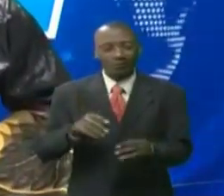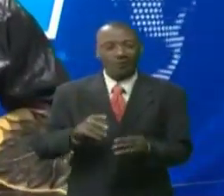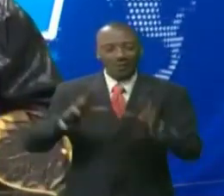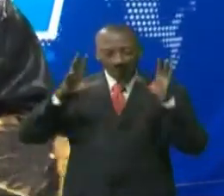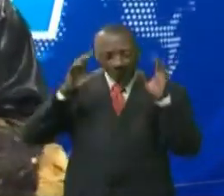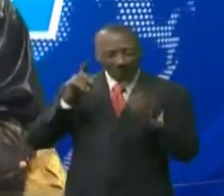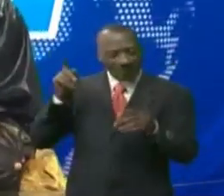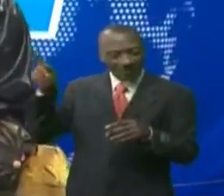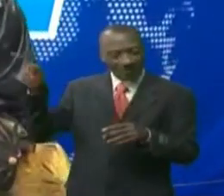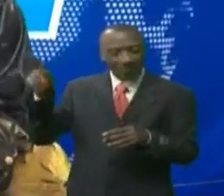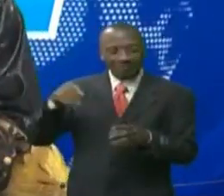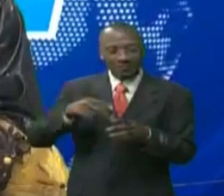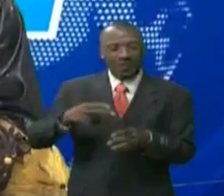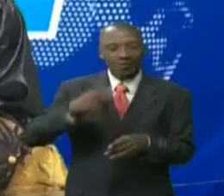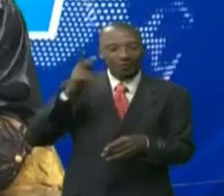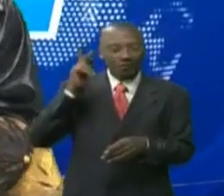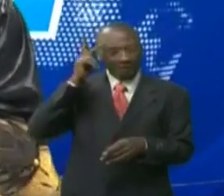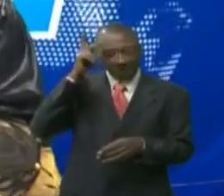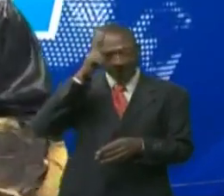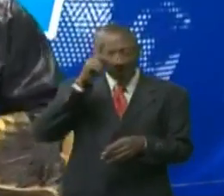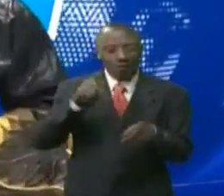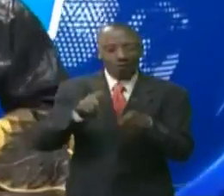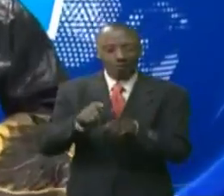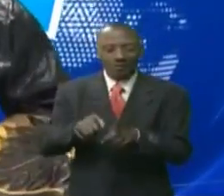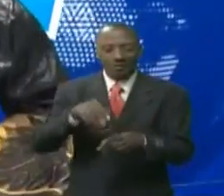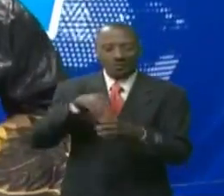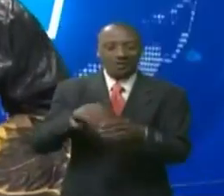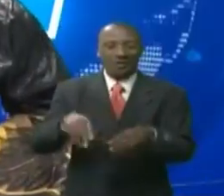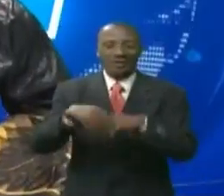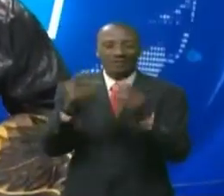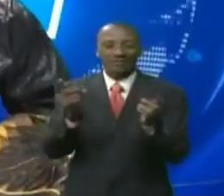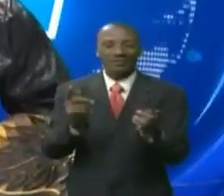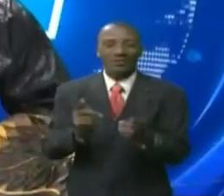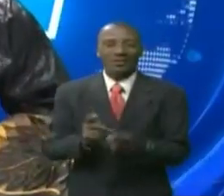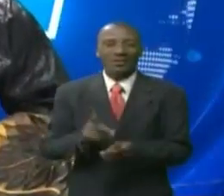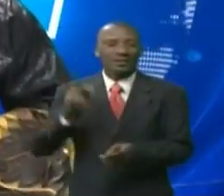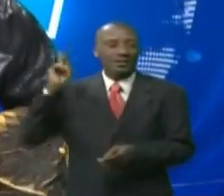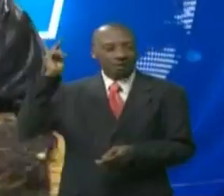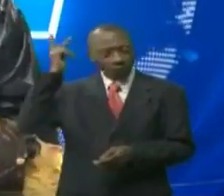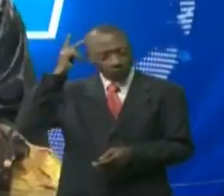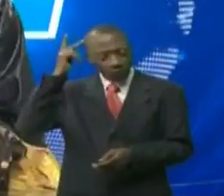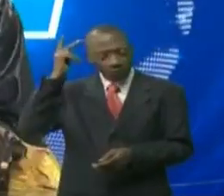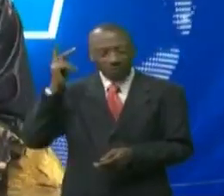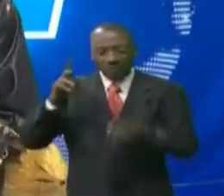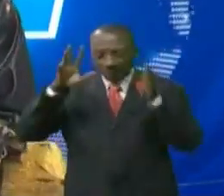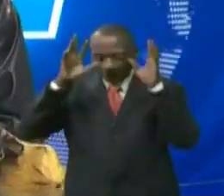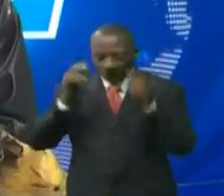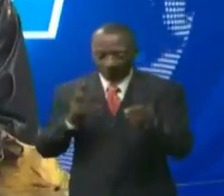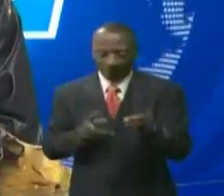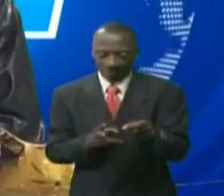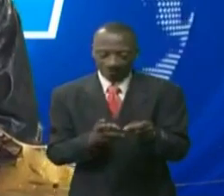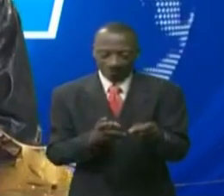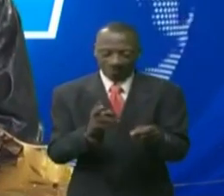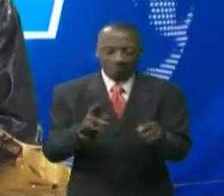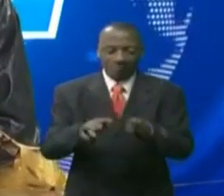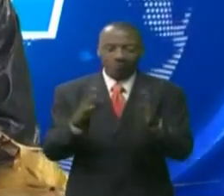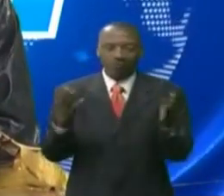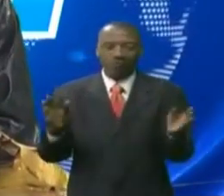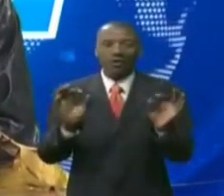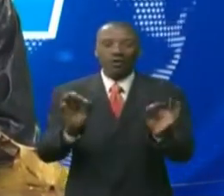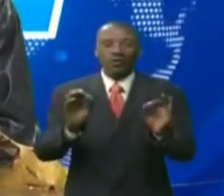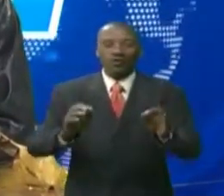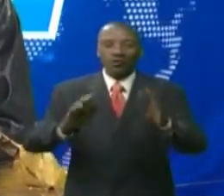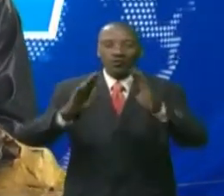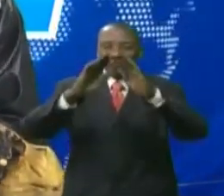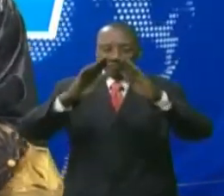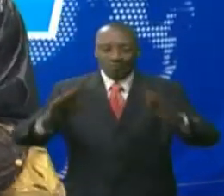à coloisi a aussi procédé à la coupure du Ribon symbolique du nouveau bâtiment abritant l'Assemblée provinciale